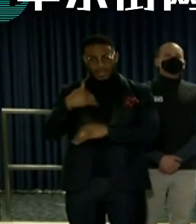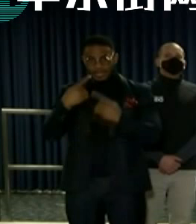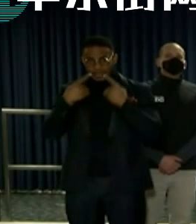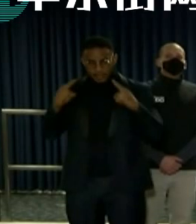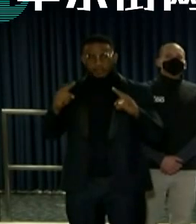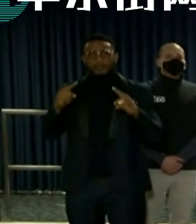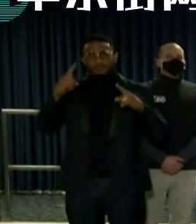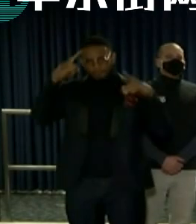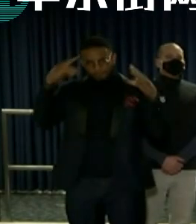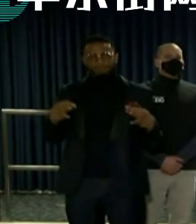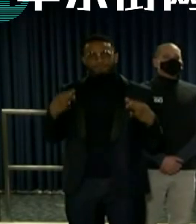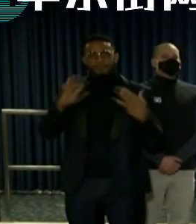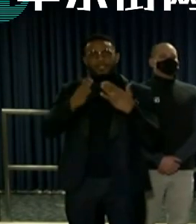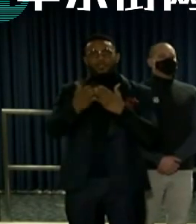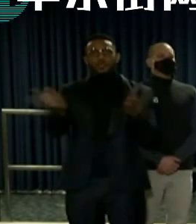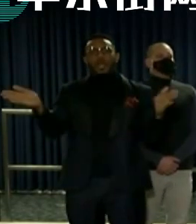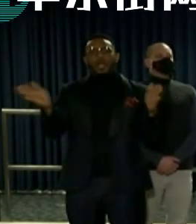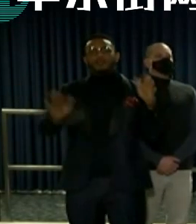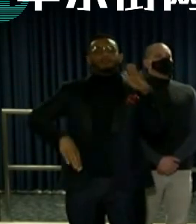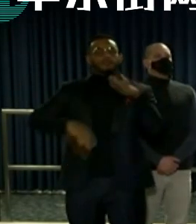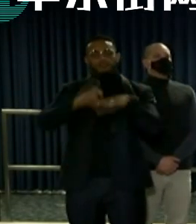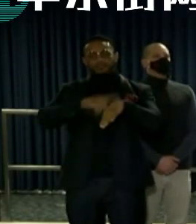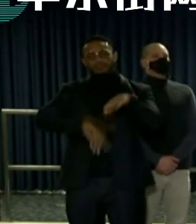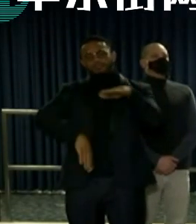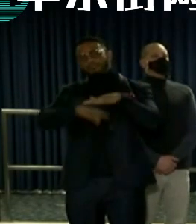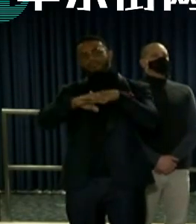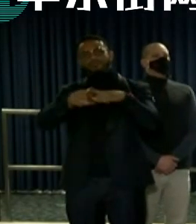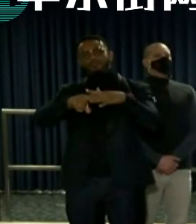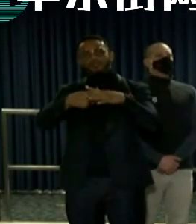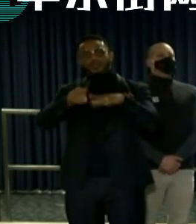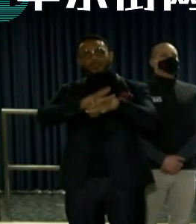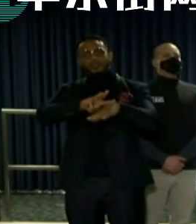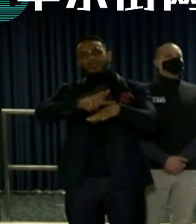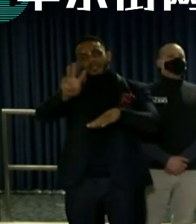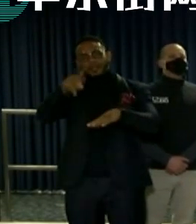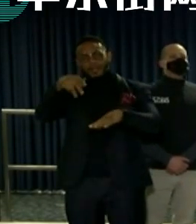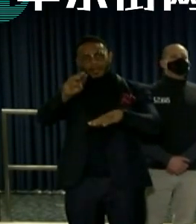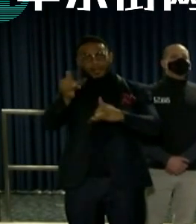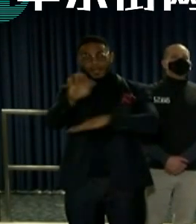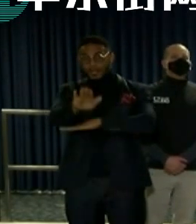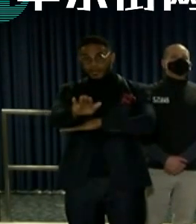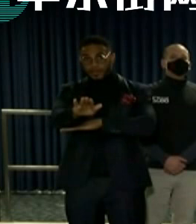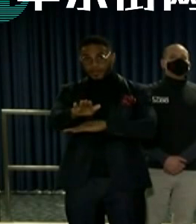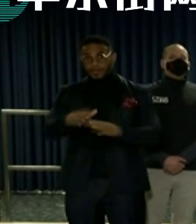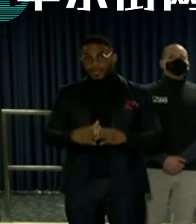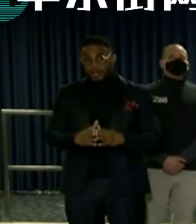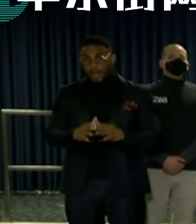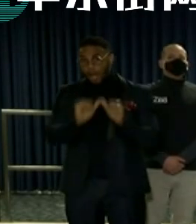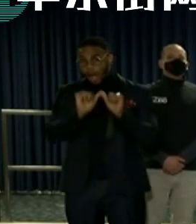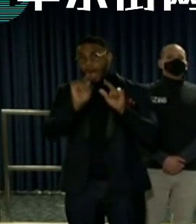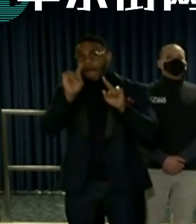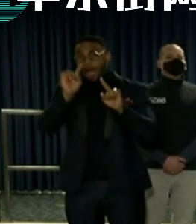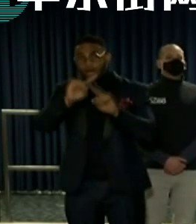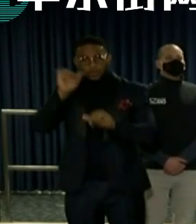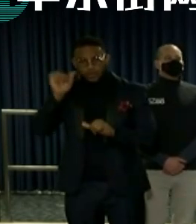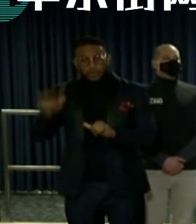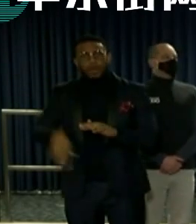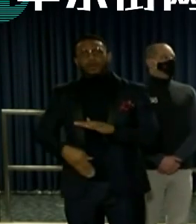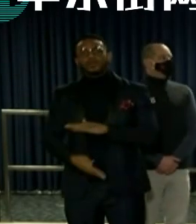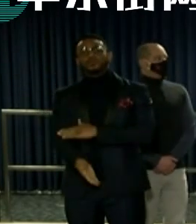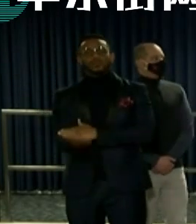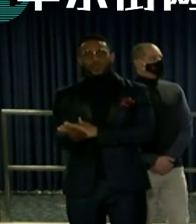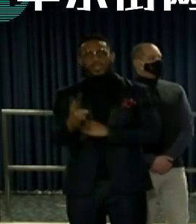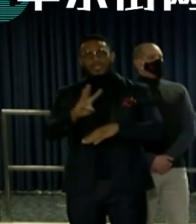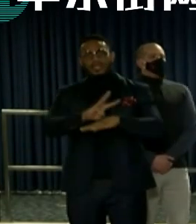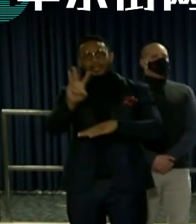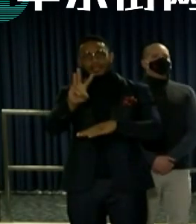于截至周四凌晨仍不清楚的原因，美国联邦政府庞大的安保机构以及其他部门在暴乱者围攻国会所在地几